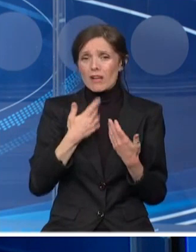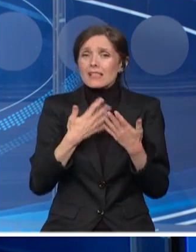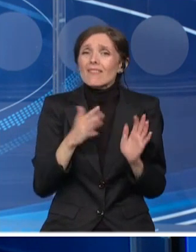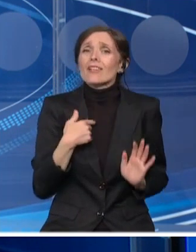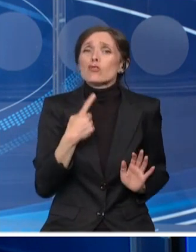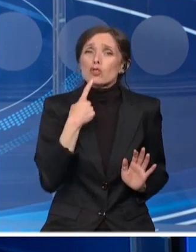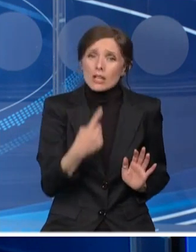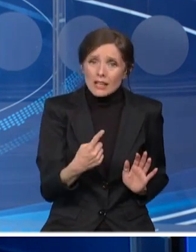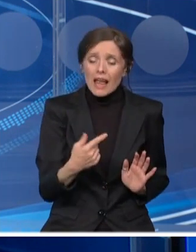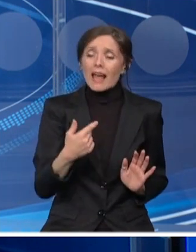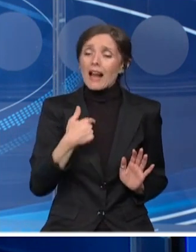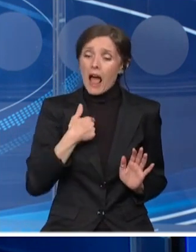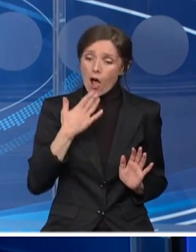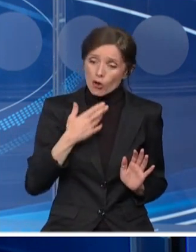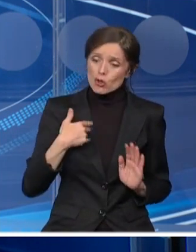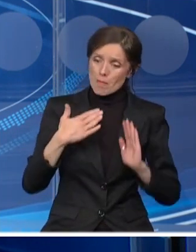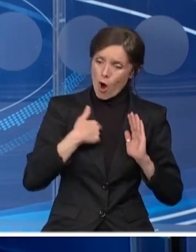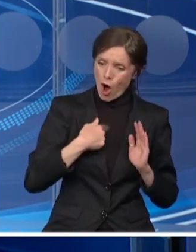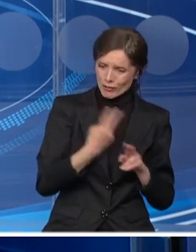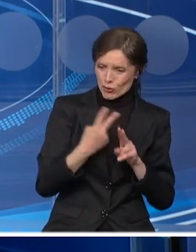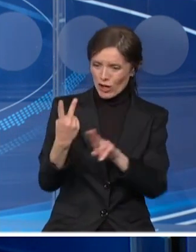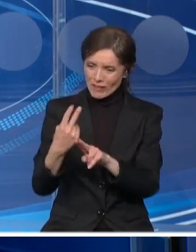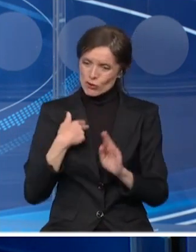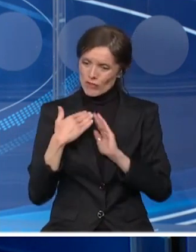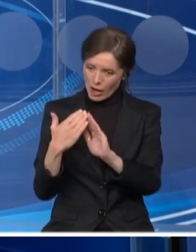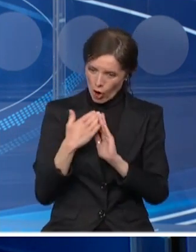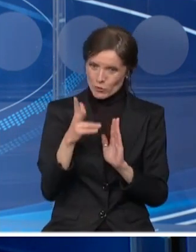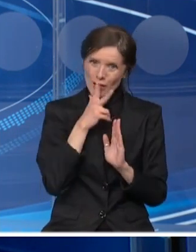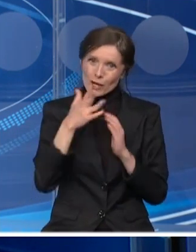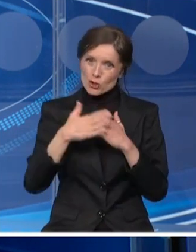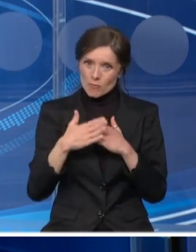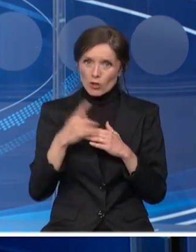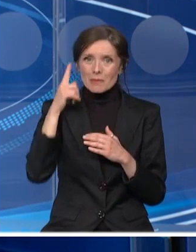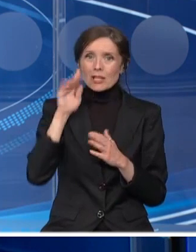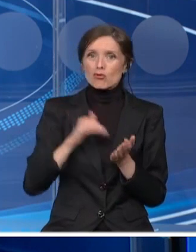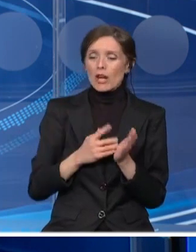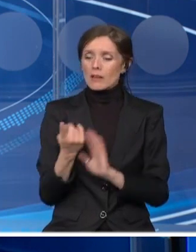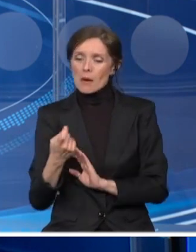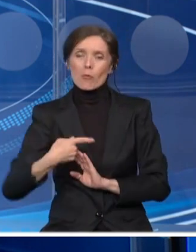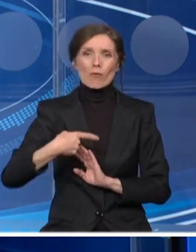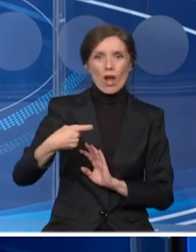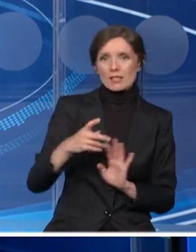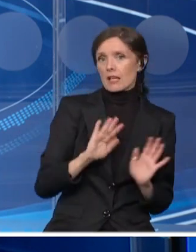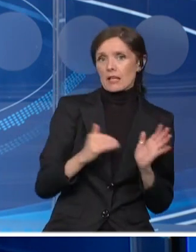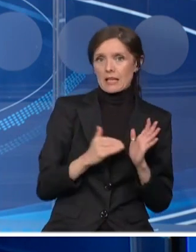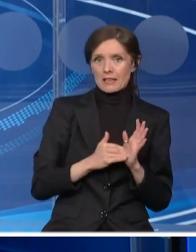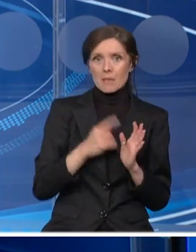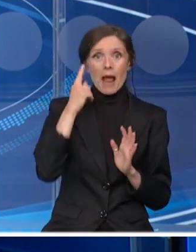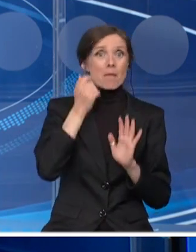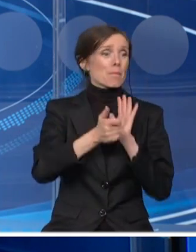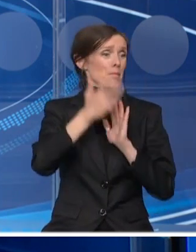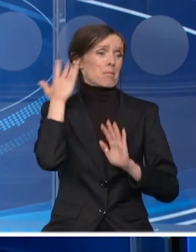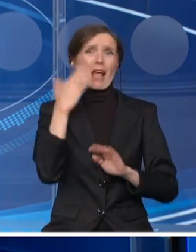Ulagati u dobrosusedske odnose znači usuzdržavati se od provokacija. Pogledajte ukoliko smo se provokacija u poslednje vreme